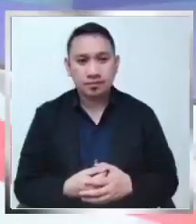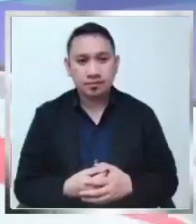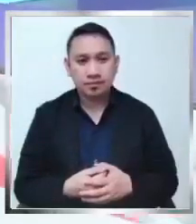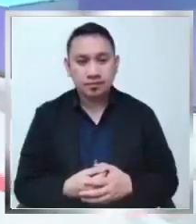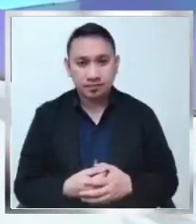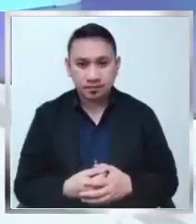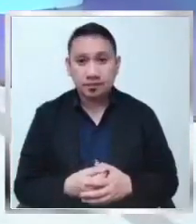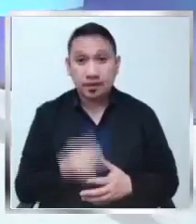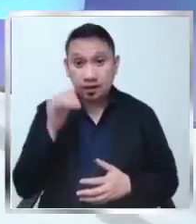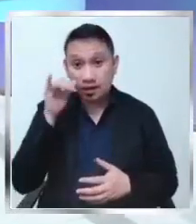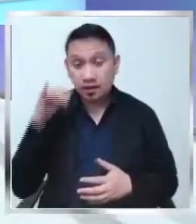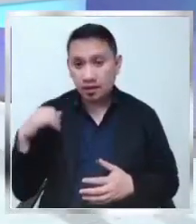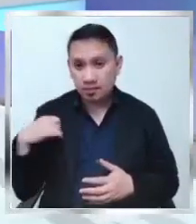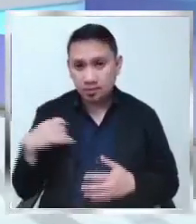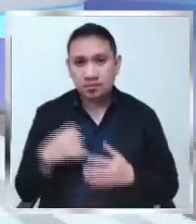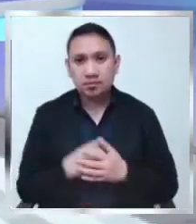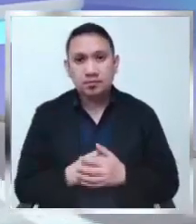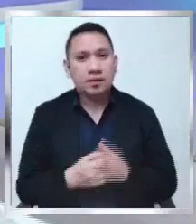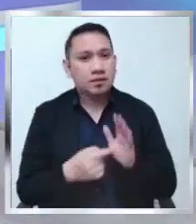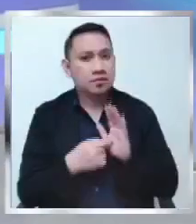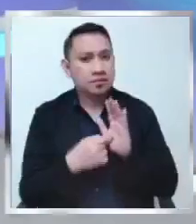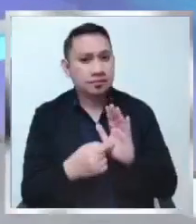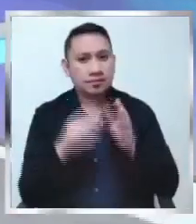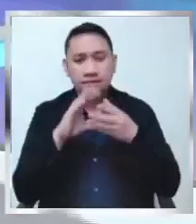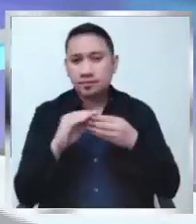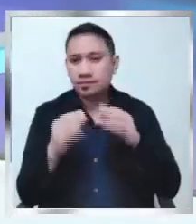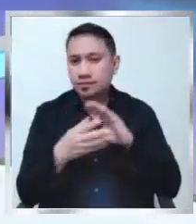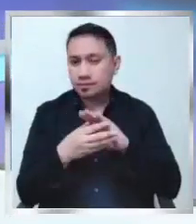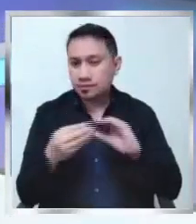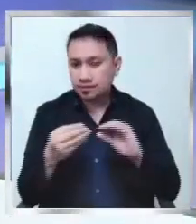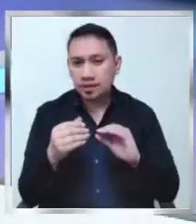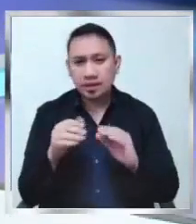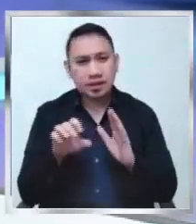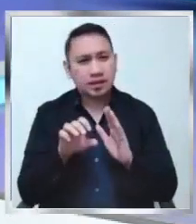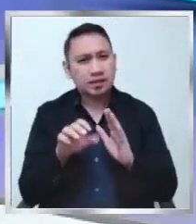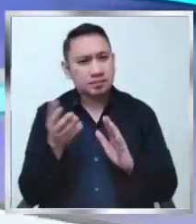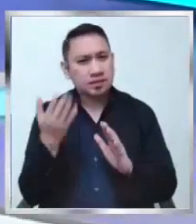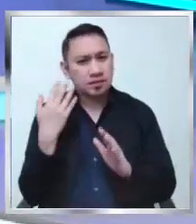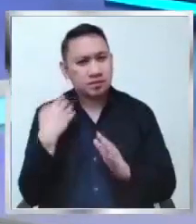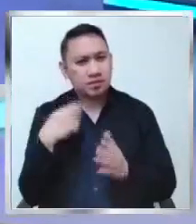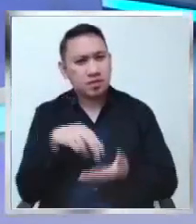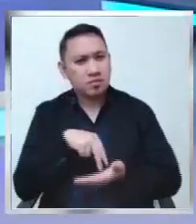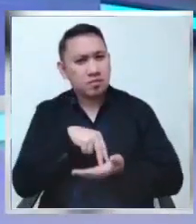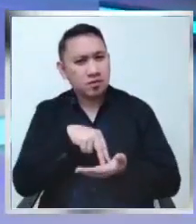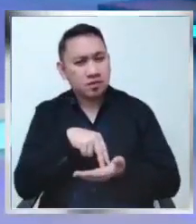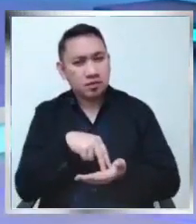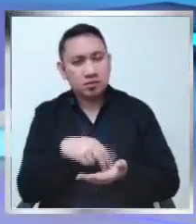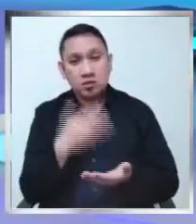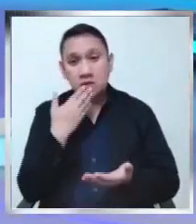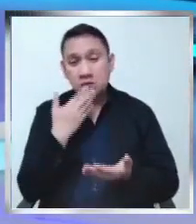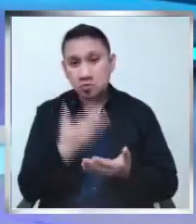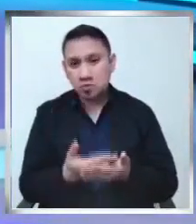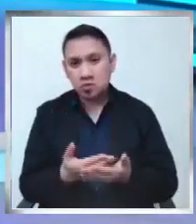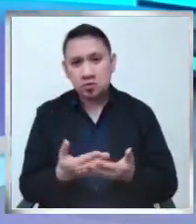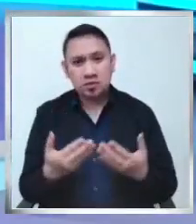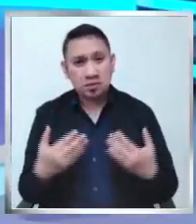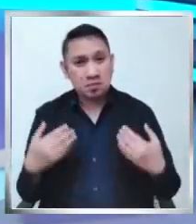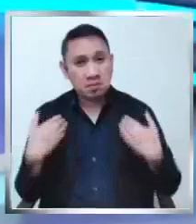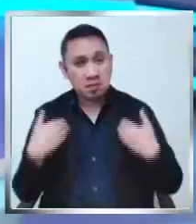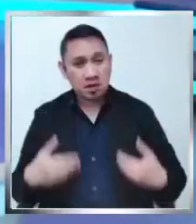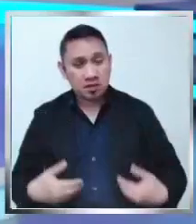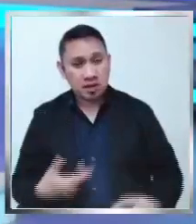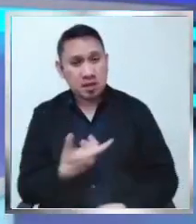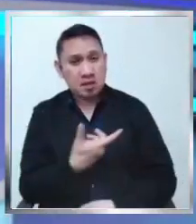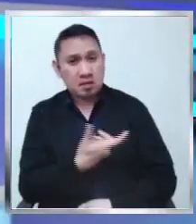kahapon itinampok po namin ang kwento ng dating modelo na para gumanda ang katawan eh nagturok ng steroids at meron